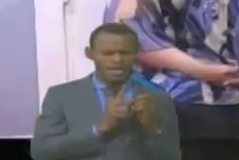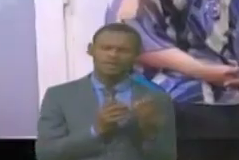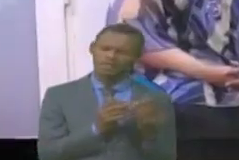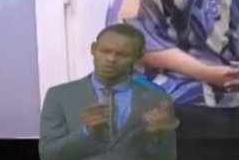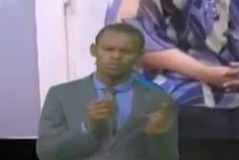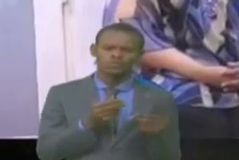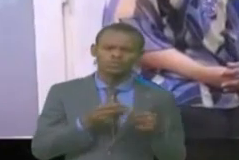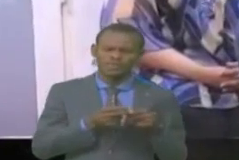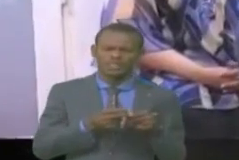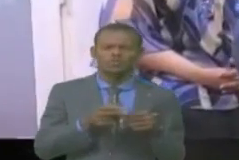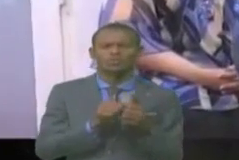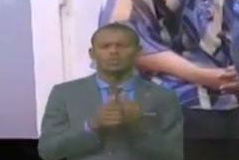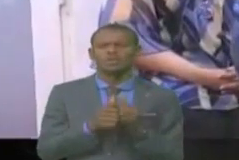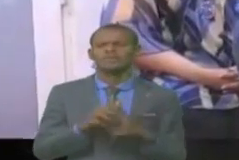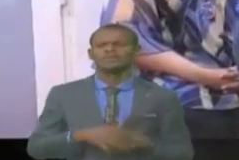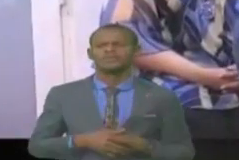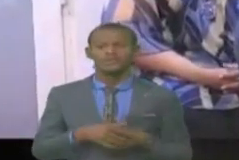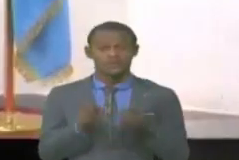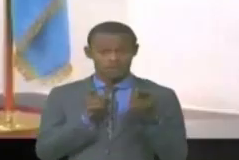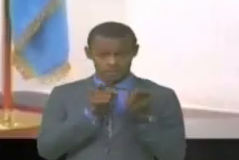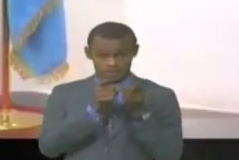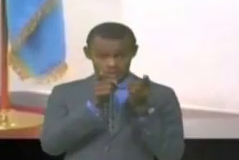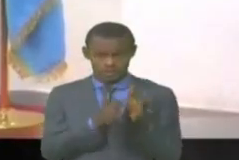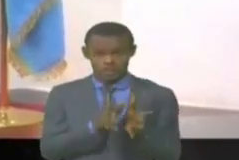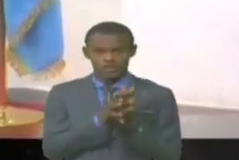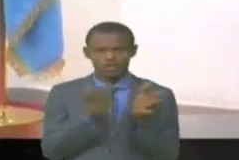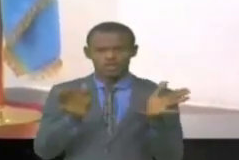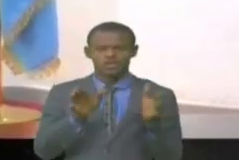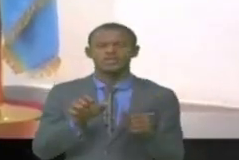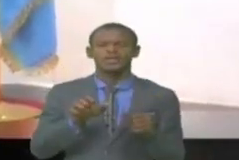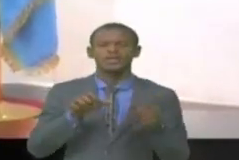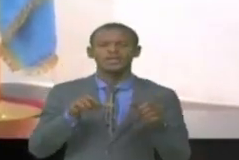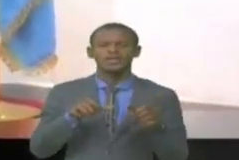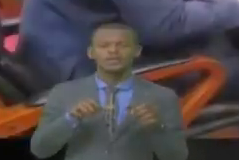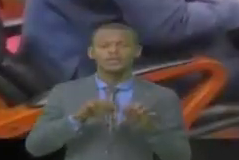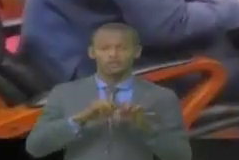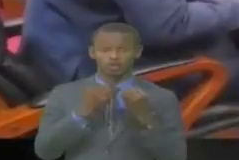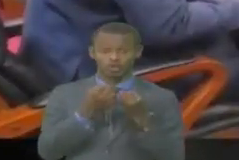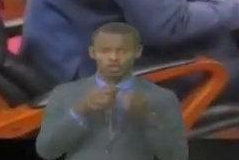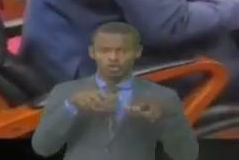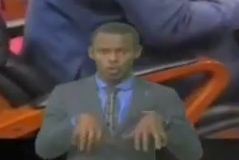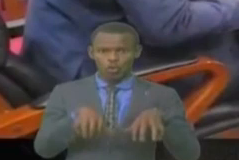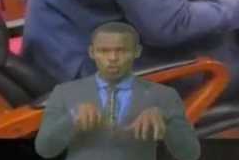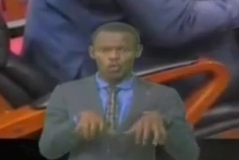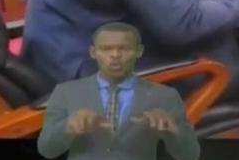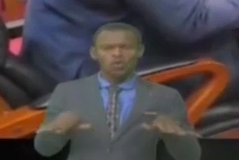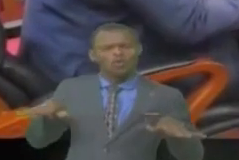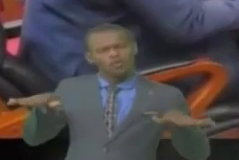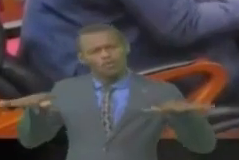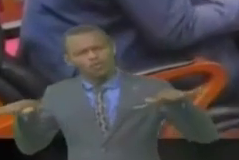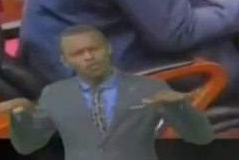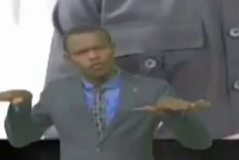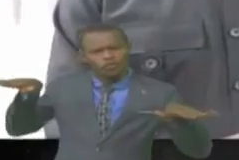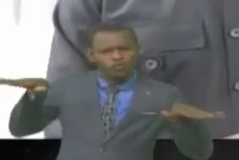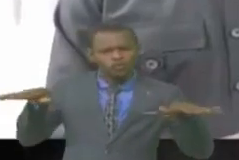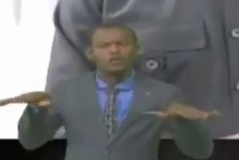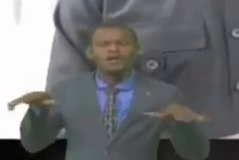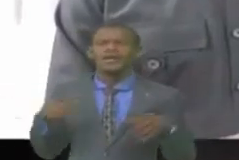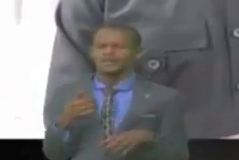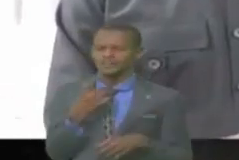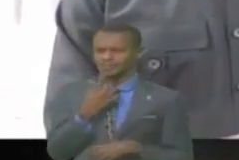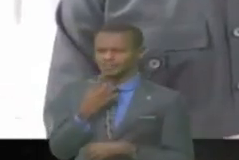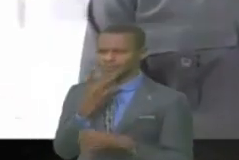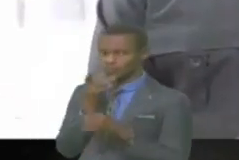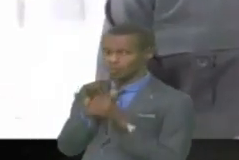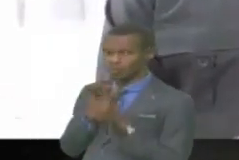de Congo Airways a émis les vœux de voir les activités de cette compagnie reprendre le plus rapidement possible. Nous avons posé